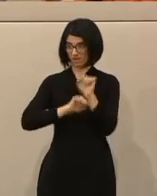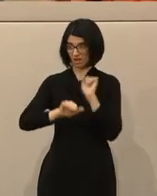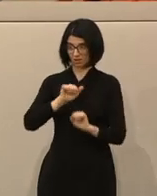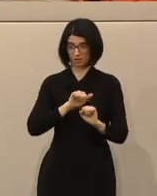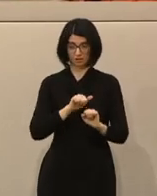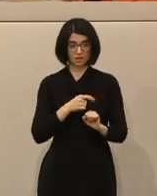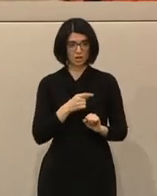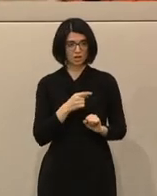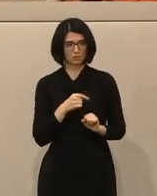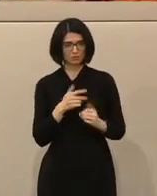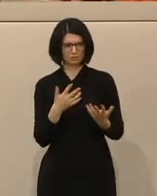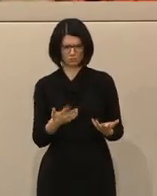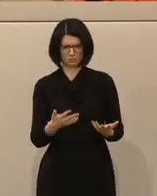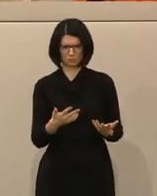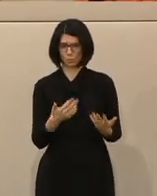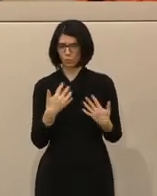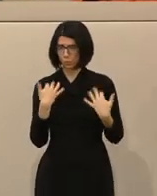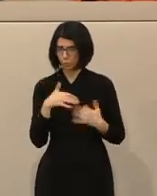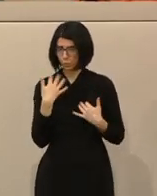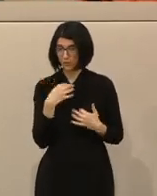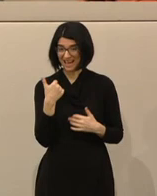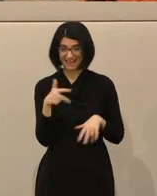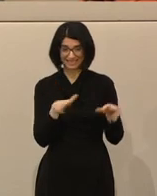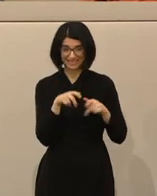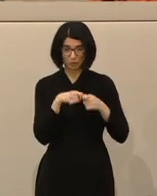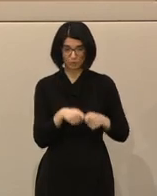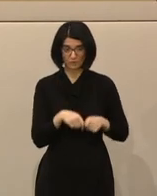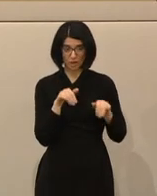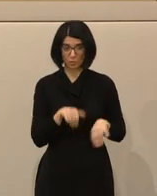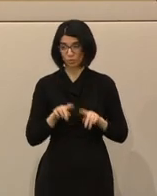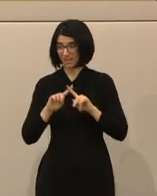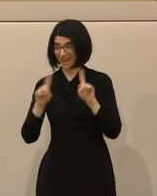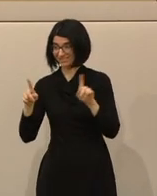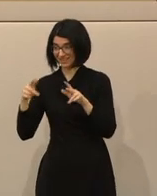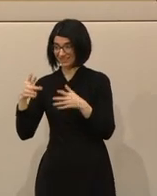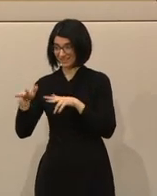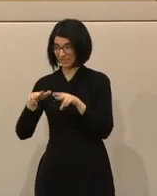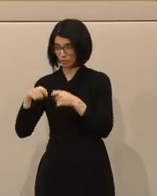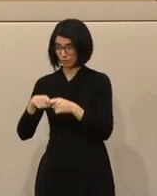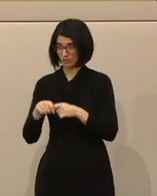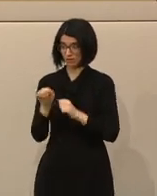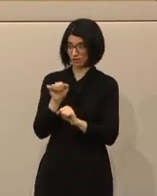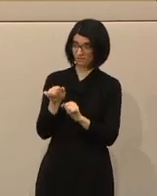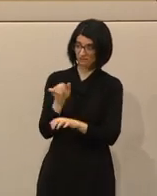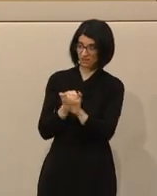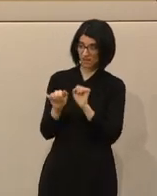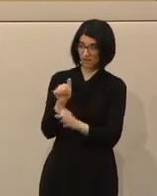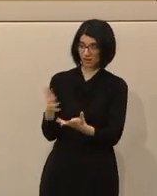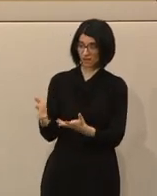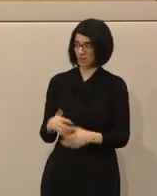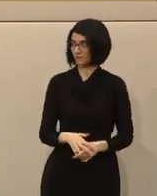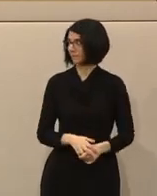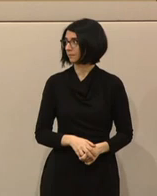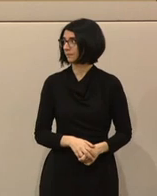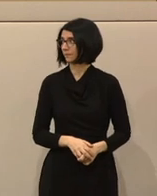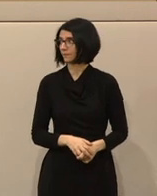ein anderes Regierungsmitglied decken oder ihm in dieser Bredouille beispringen.